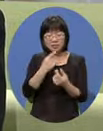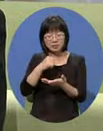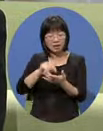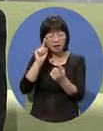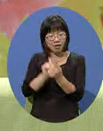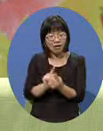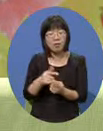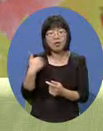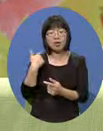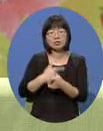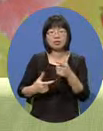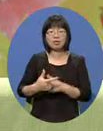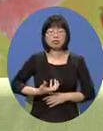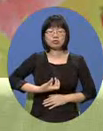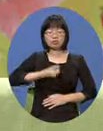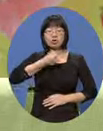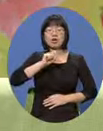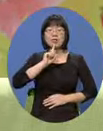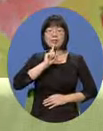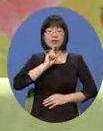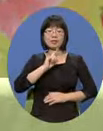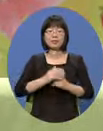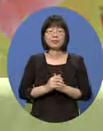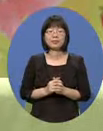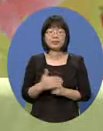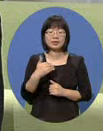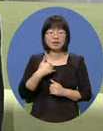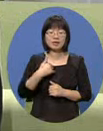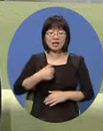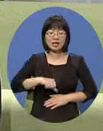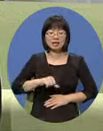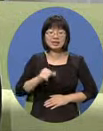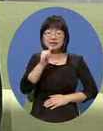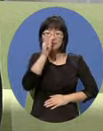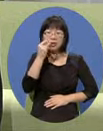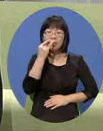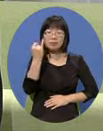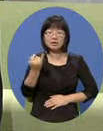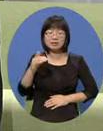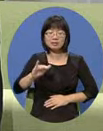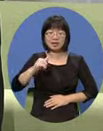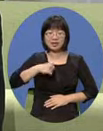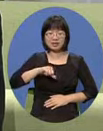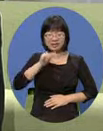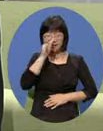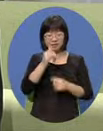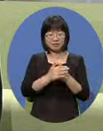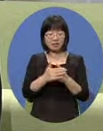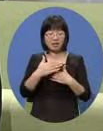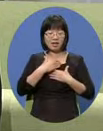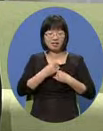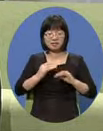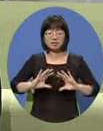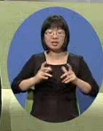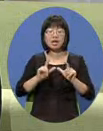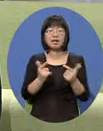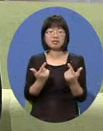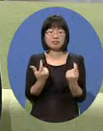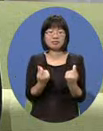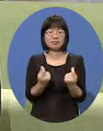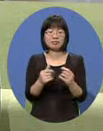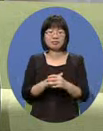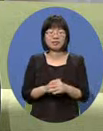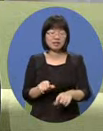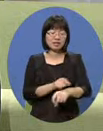줄 몰랐다고 더 큰 충격을 받고 얘기를 하시더라고요. 저도 아들 가진 엄마지만 참 아들 뒀다고 안심할 수 있는 세상은 아닙니다.